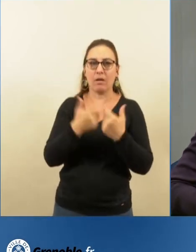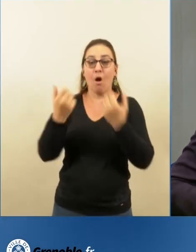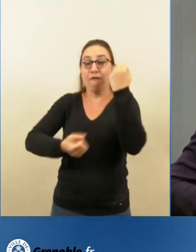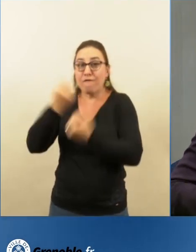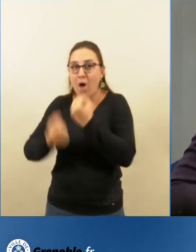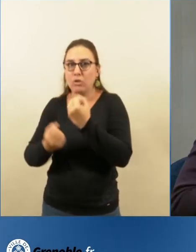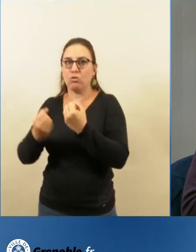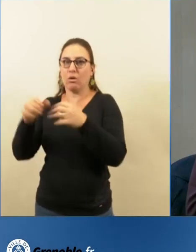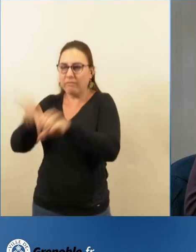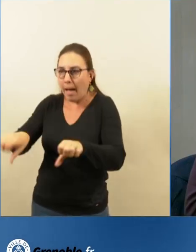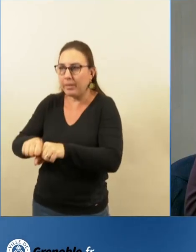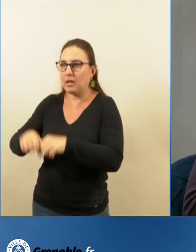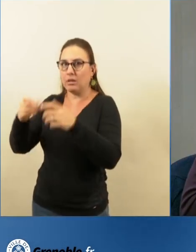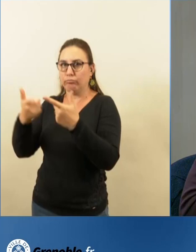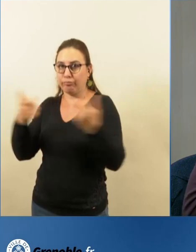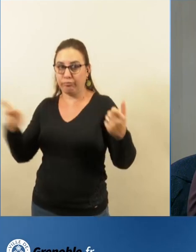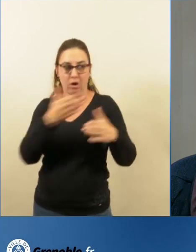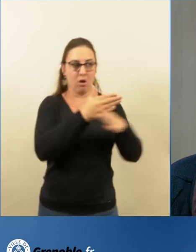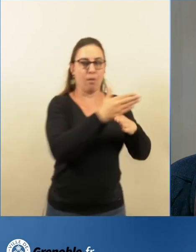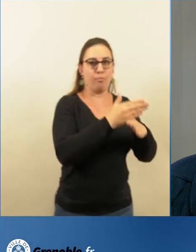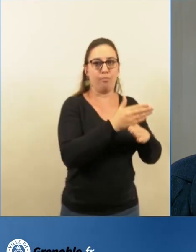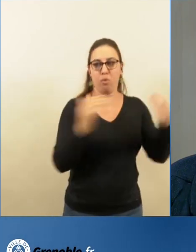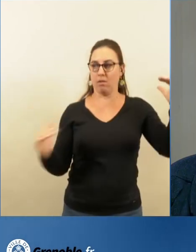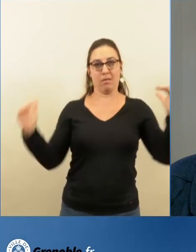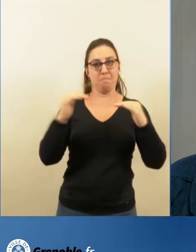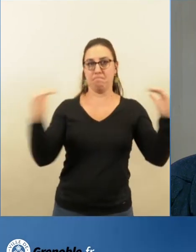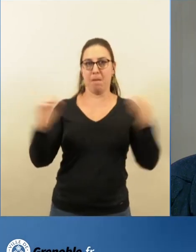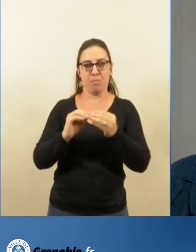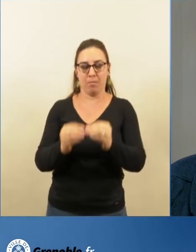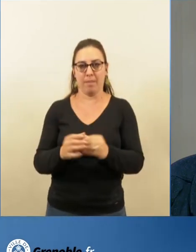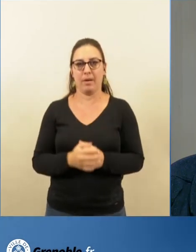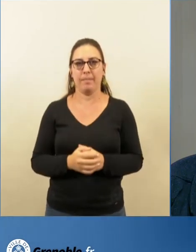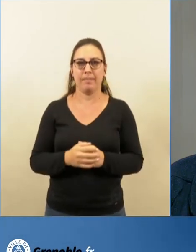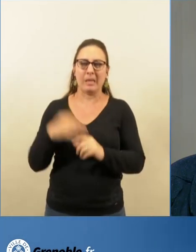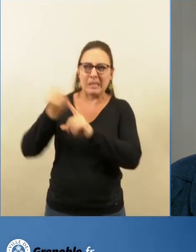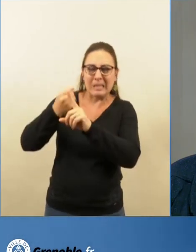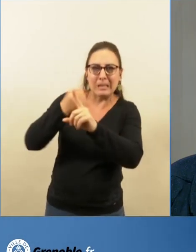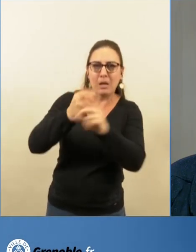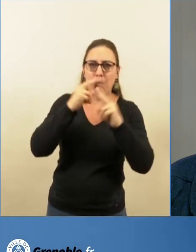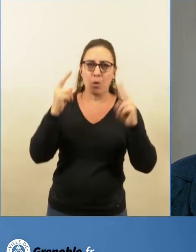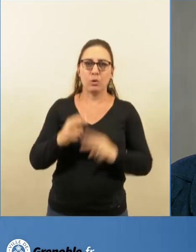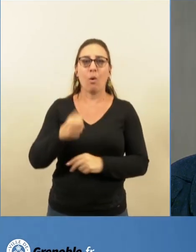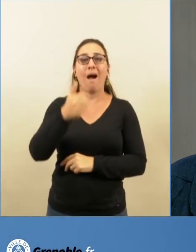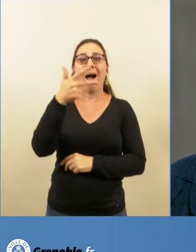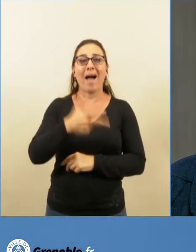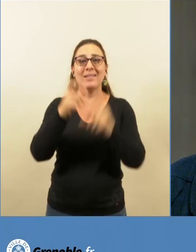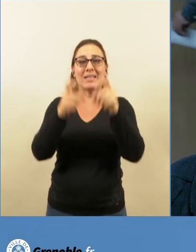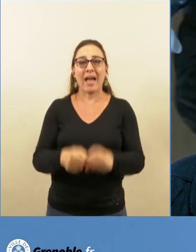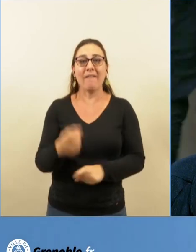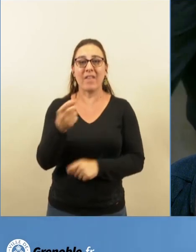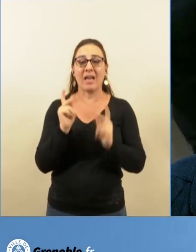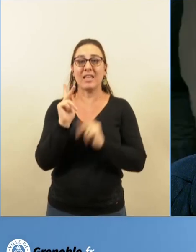non performant les chercheuses et les chercheurs nous le disent pour lutter contre la pollution de l'air il faut réduire d'un tiers au moins le nombre de kilomètres